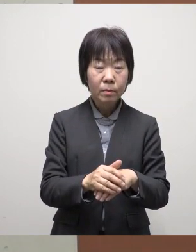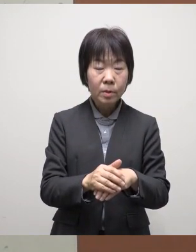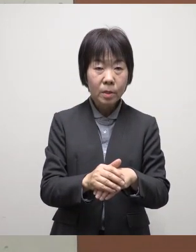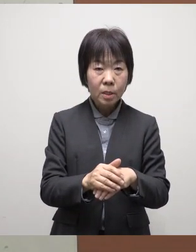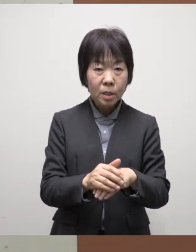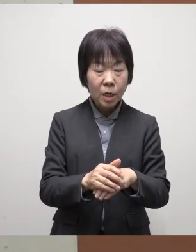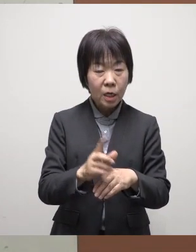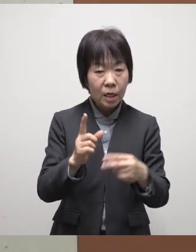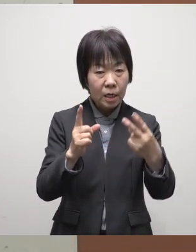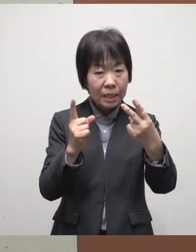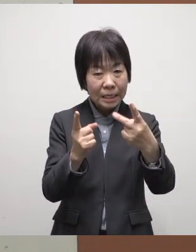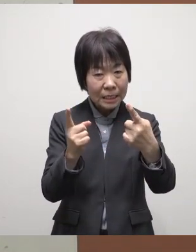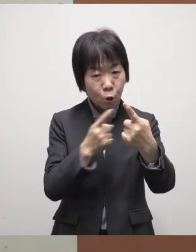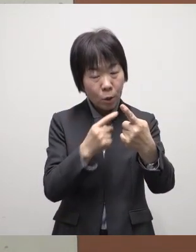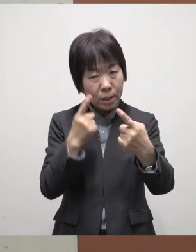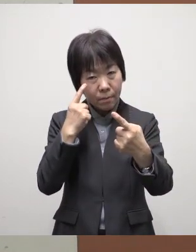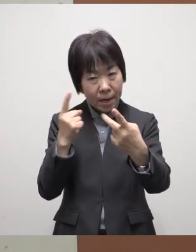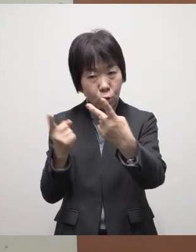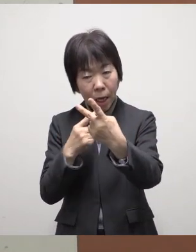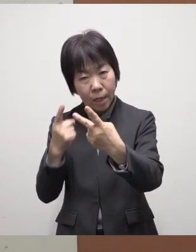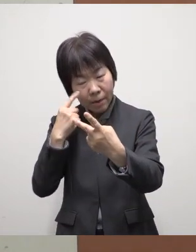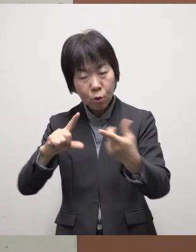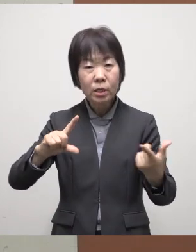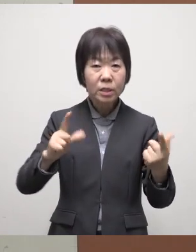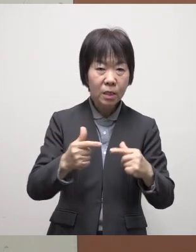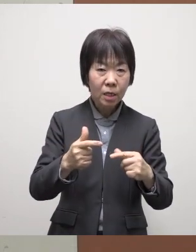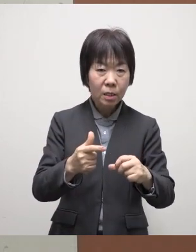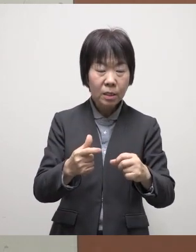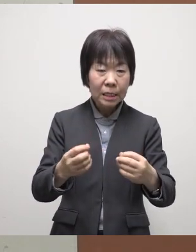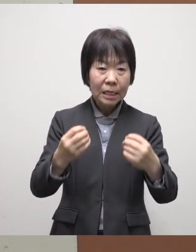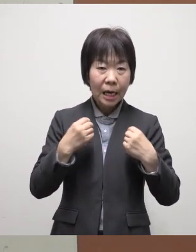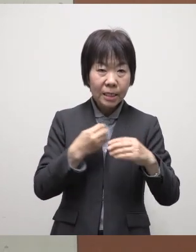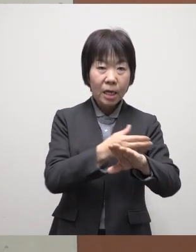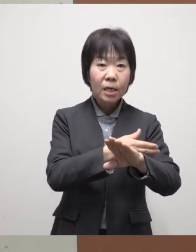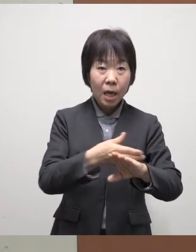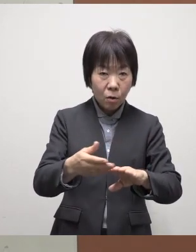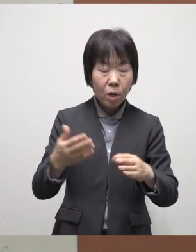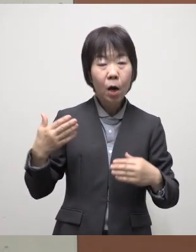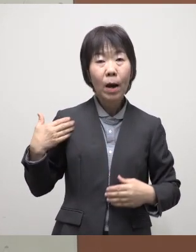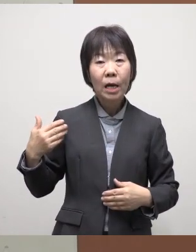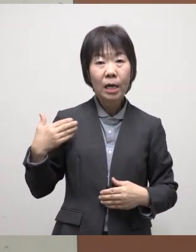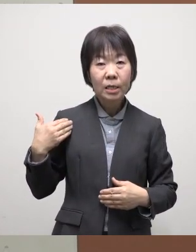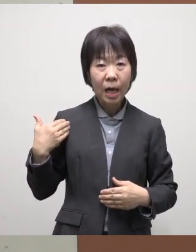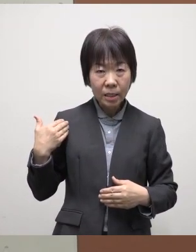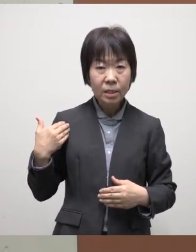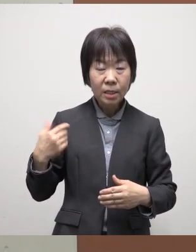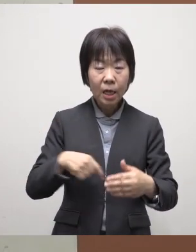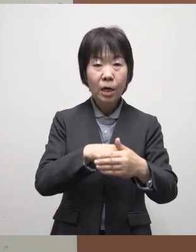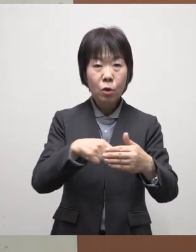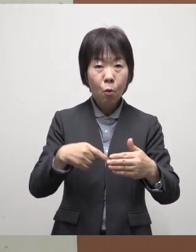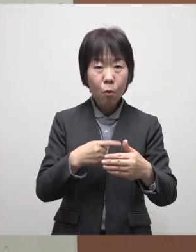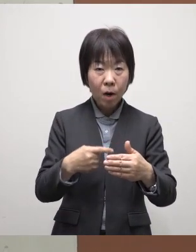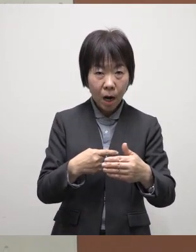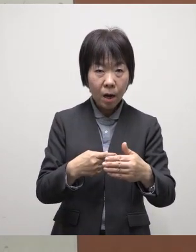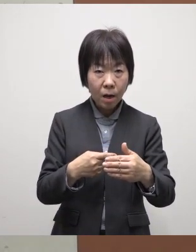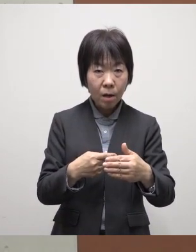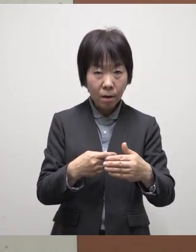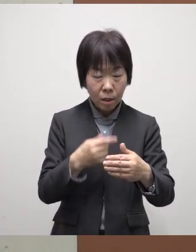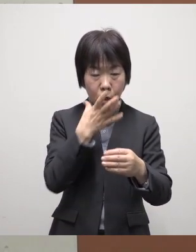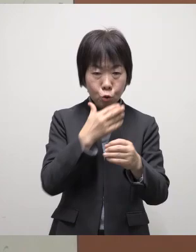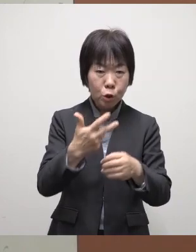一例目に黎明とは異なる感染経路が明らかでない事例が立て続けに